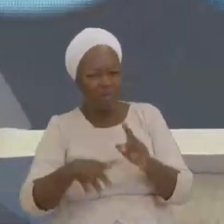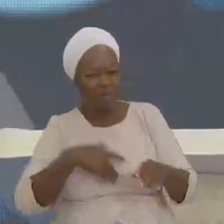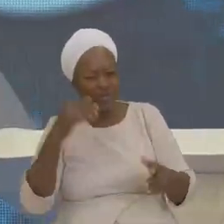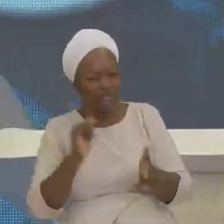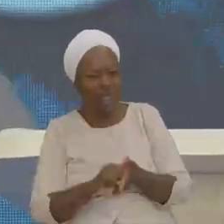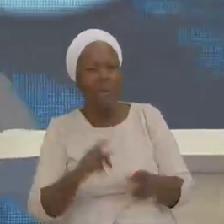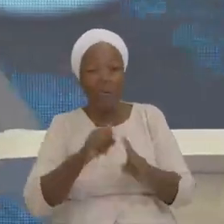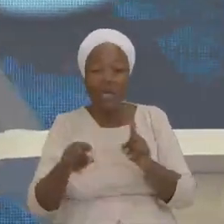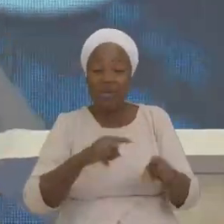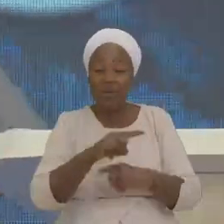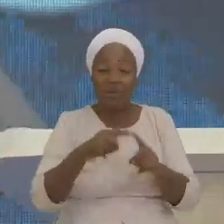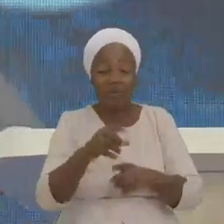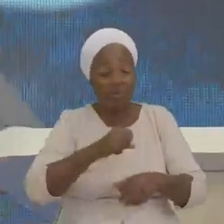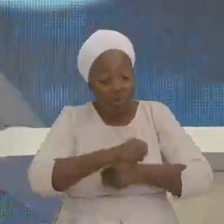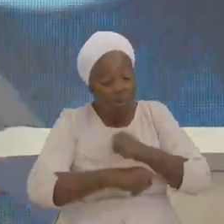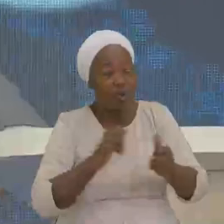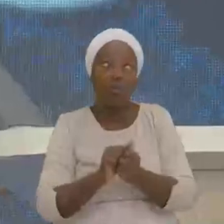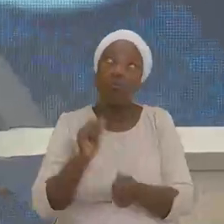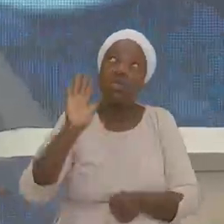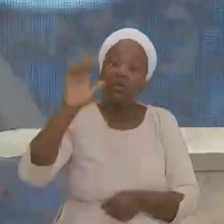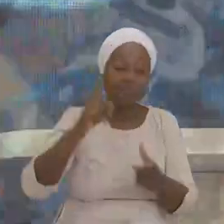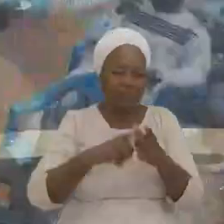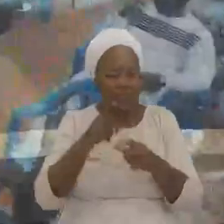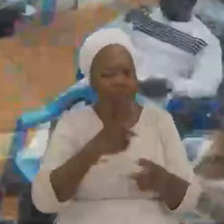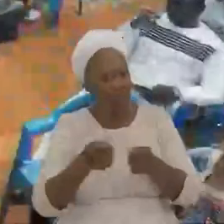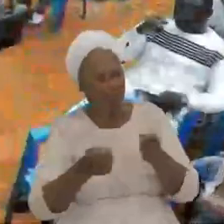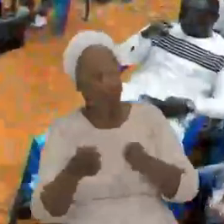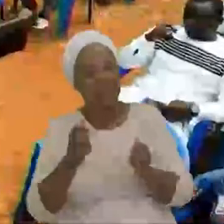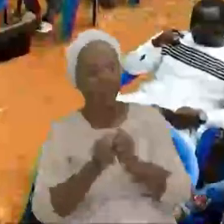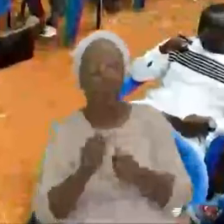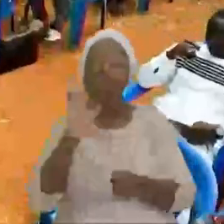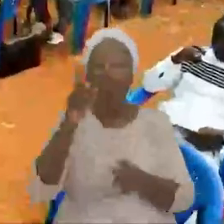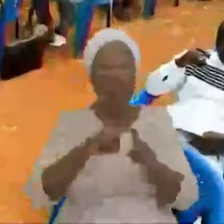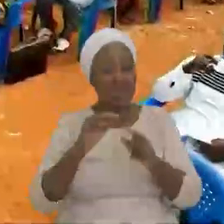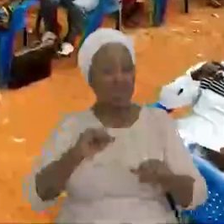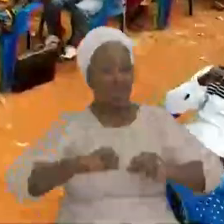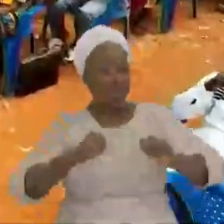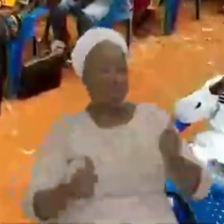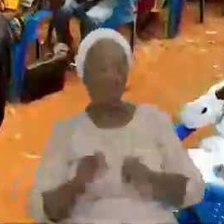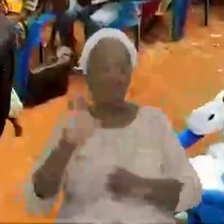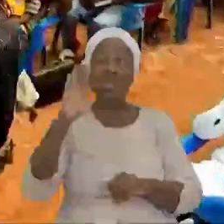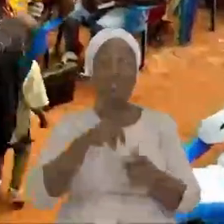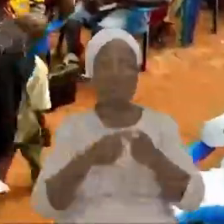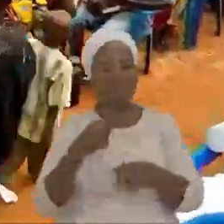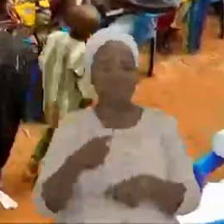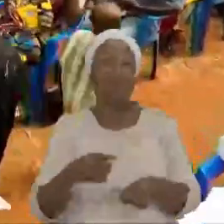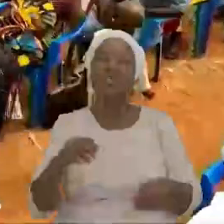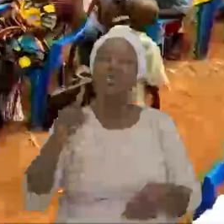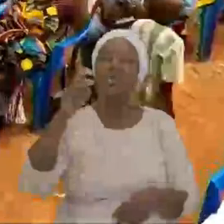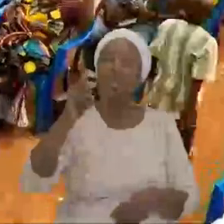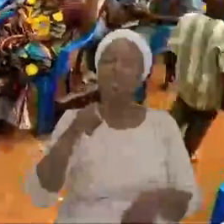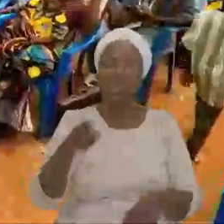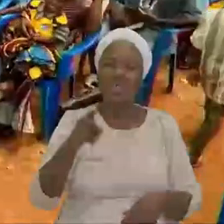ressentir. Mais si tu souffres avec lui, alors tu régneras aussi avec lui. Si tu le